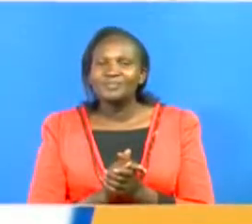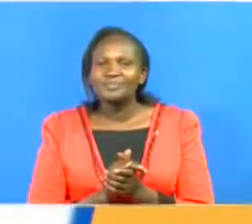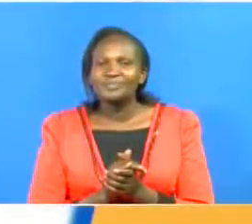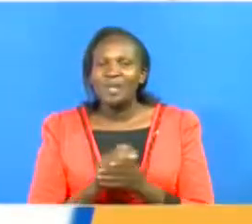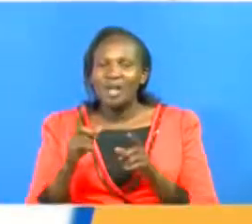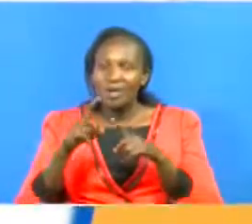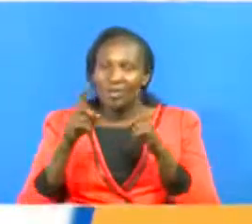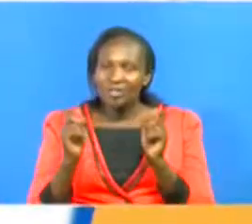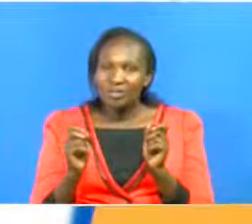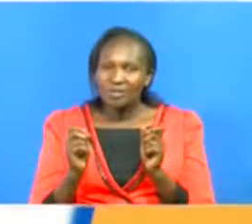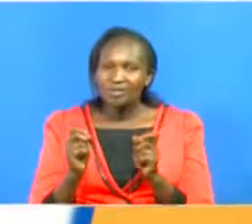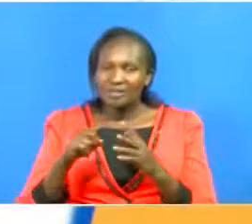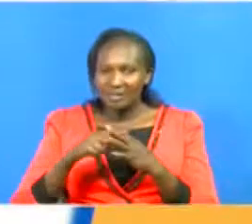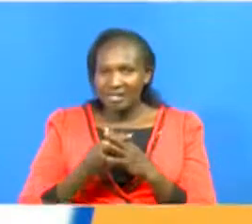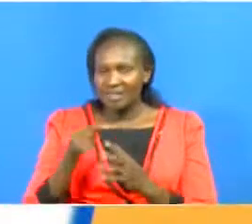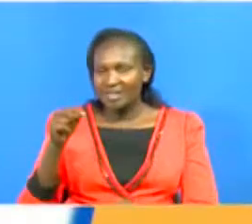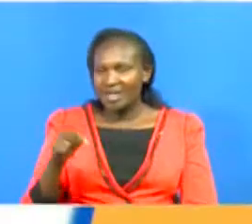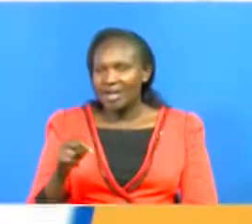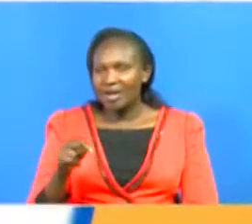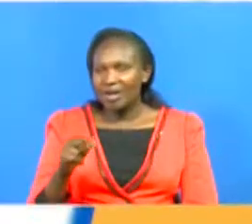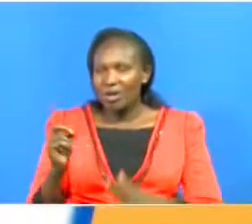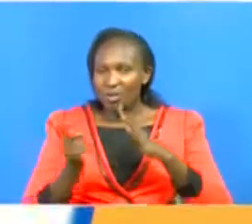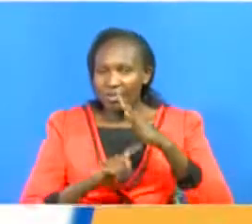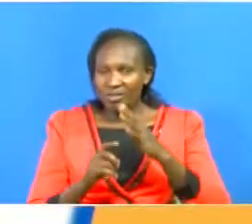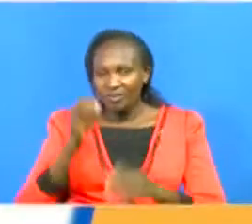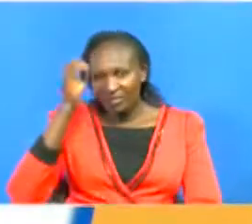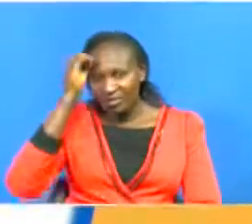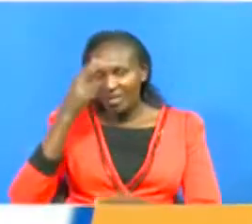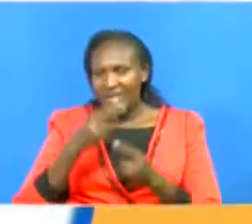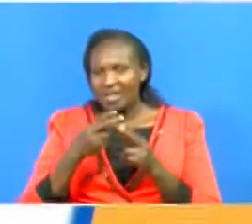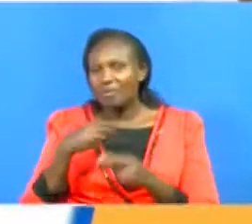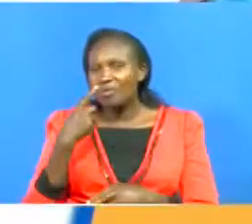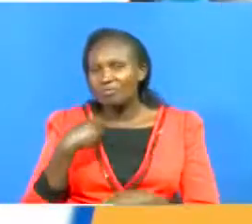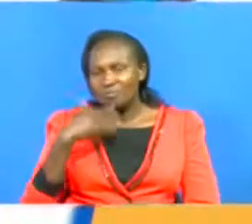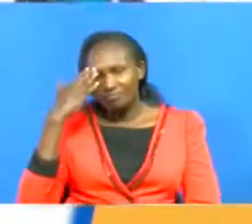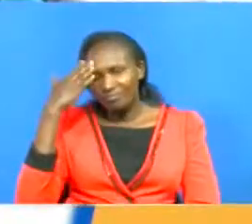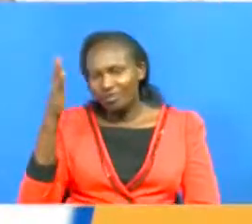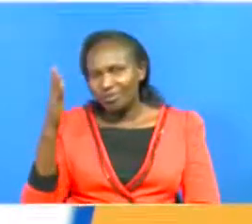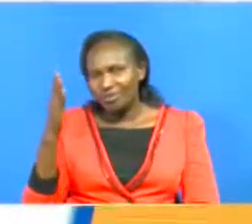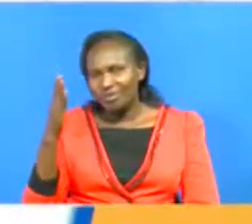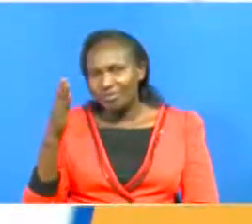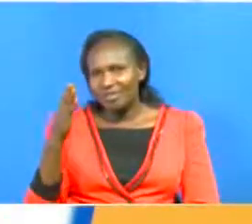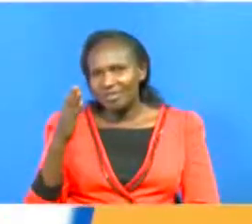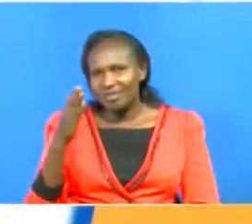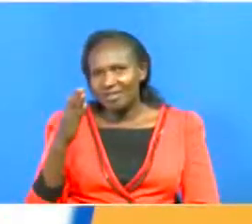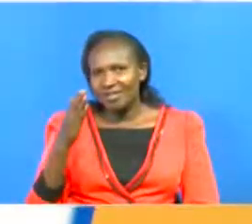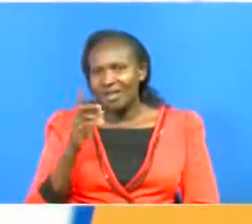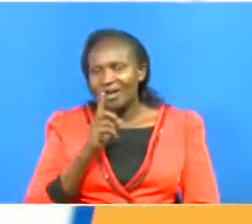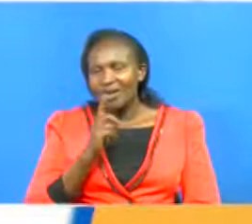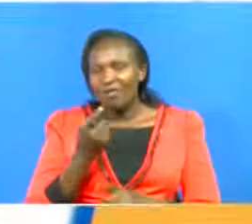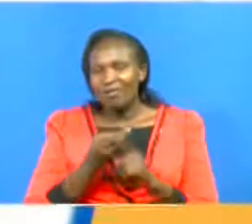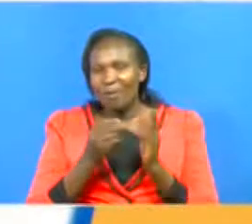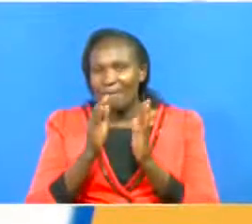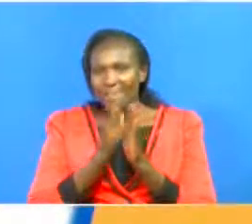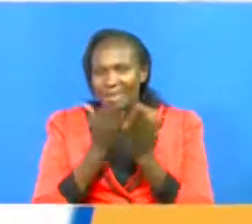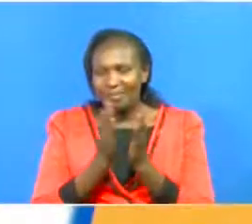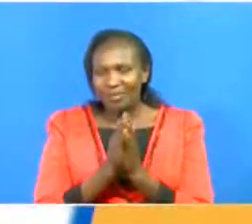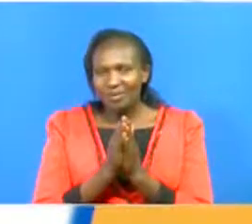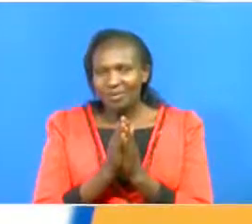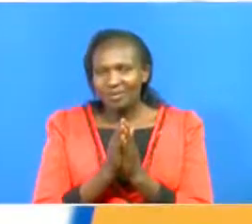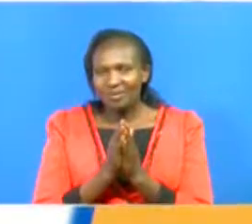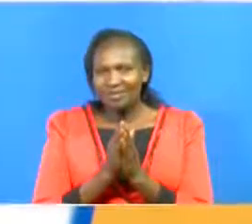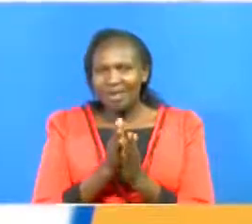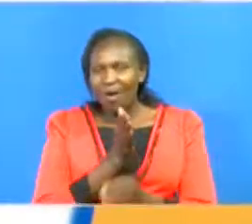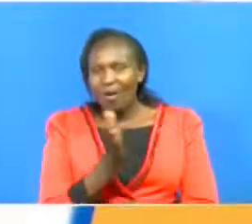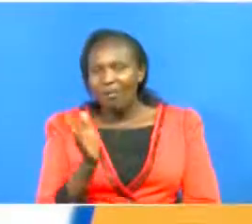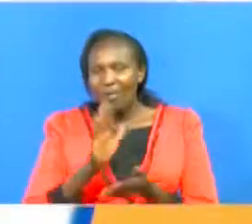Maswali ya teketeke yanaanza sasa hivi. Waziri wa elimu humu nchini anaitwa nani? Sijui. Amri ya tano kwenye Biblia inasemaje? Sijui. Barack Obama